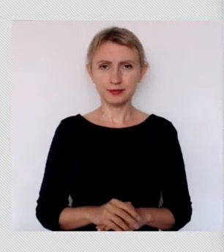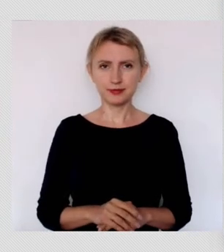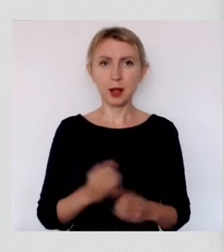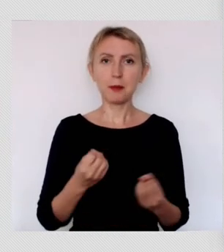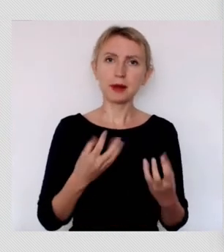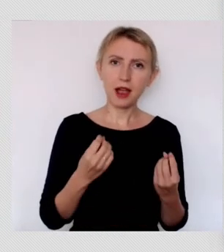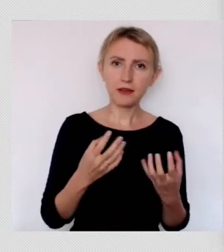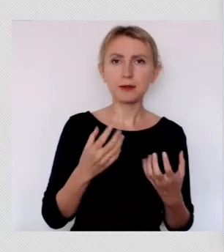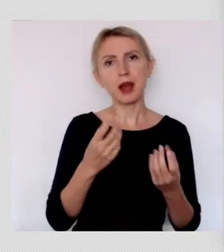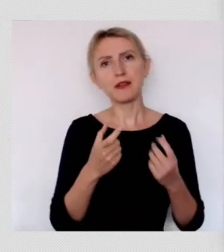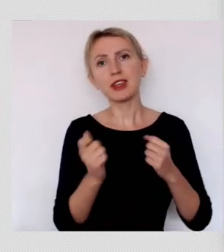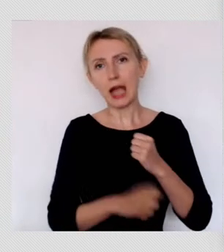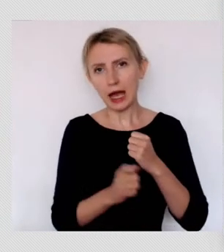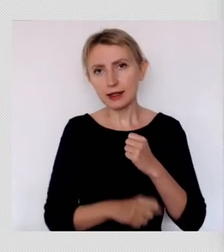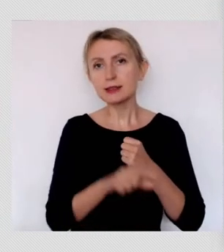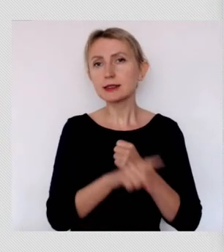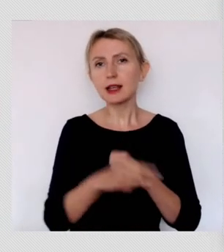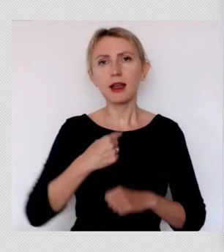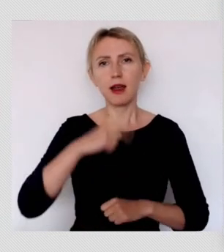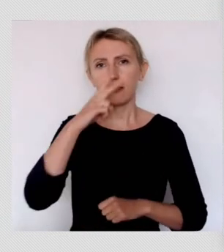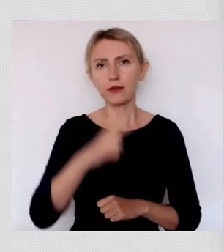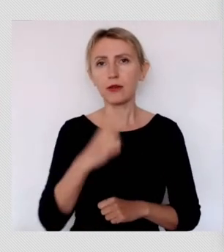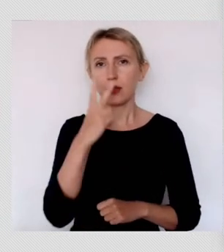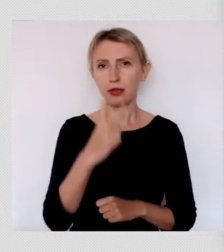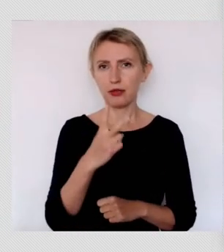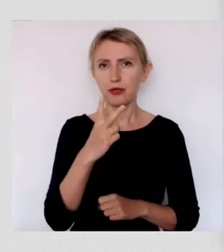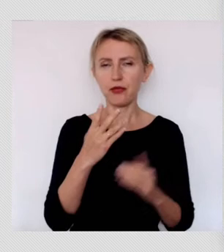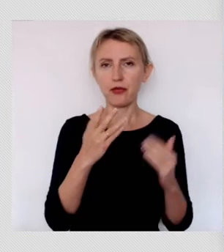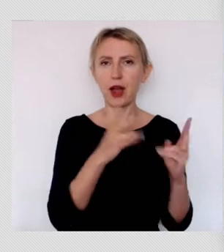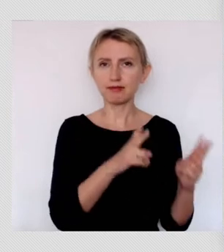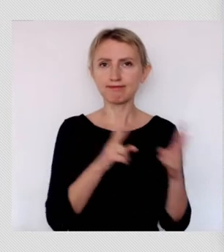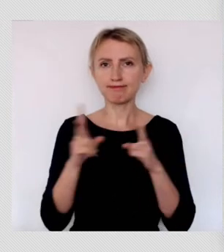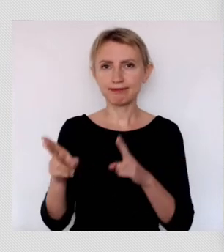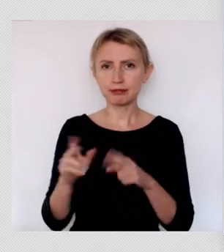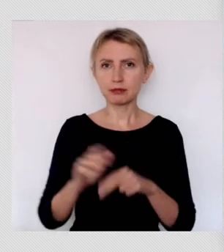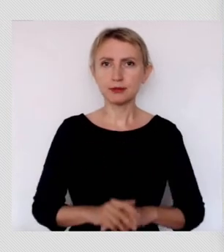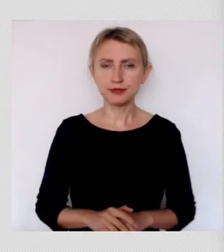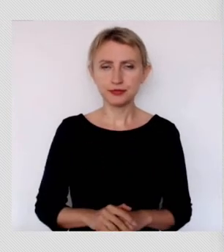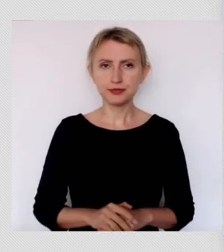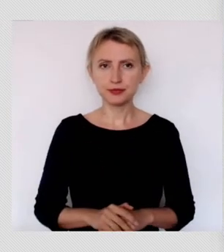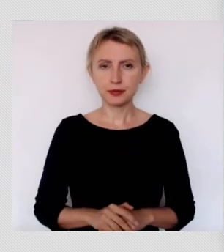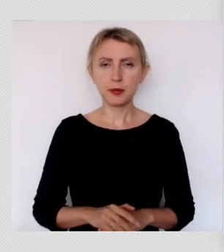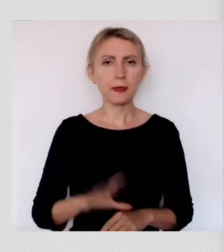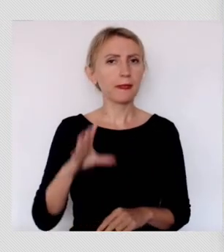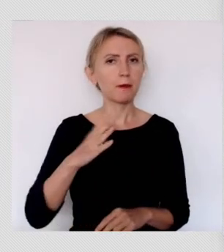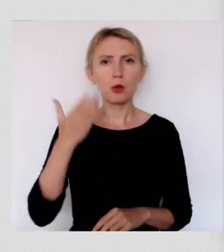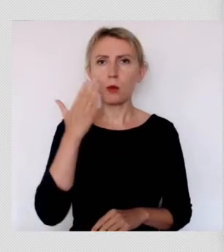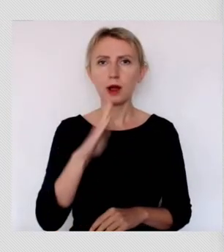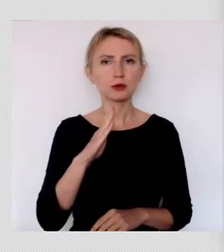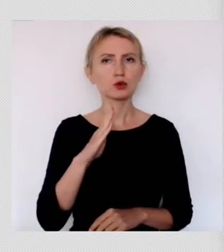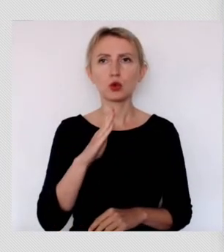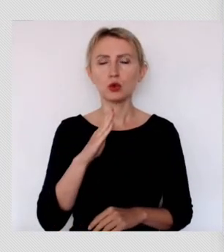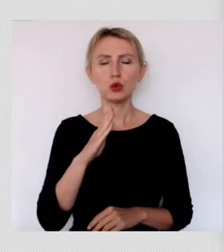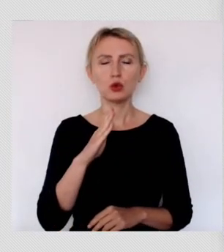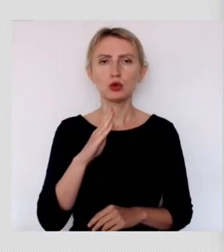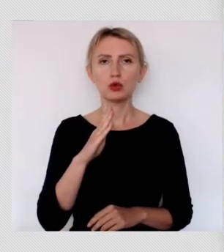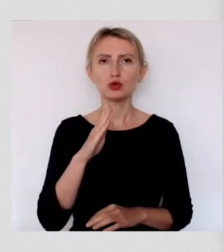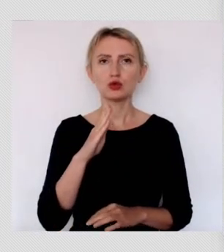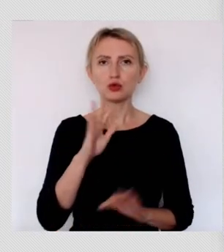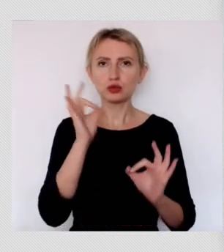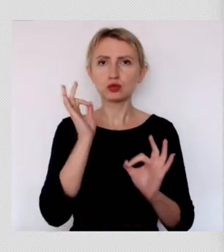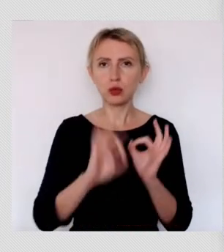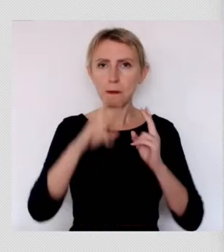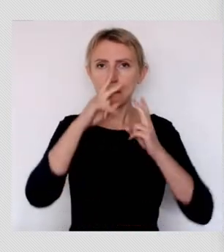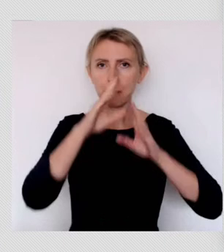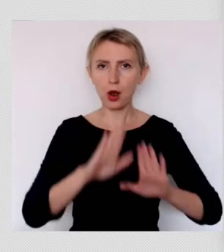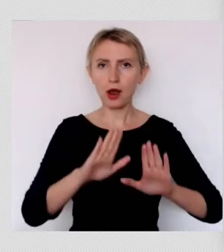prawnika karnisty ja widzę na dwóch poziomach, dwóch płaszczyznach i one zostały bardzo dobrze